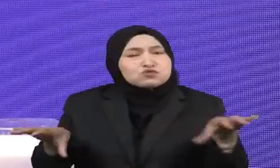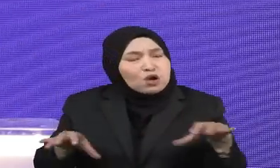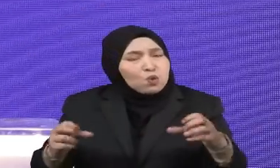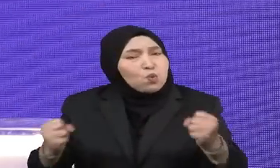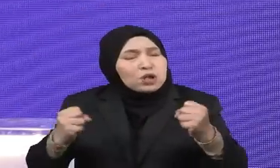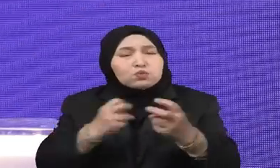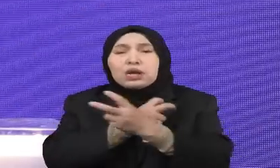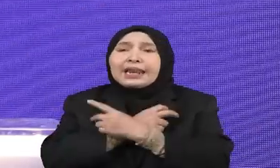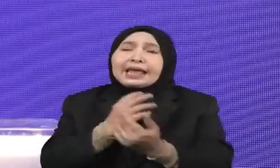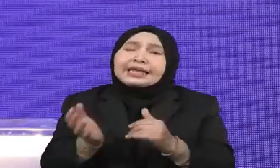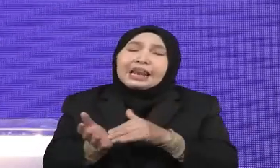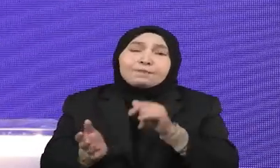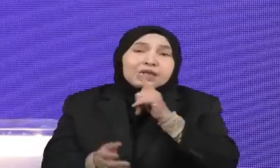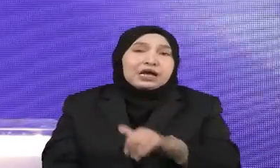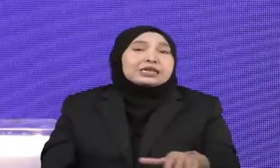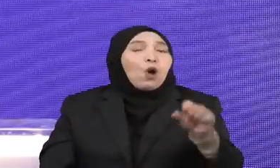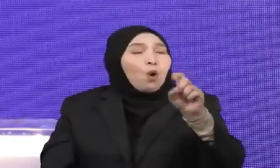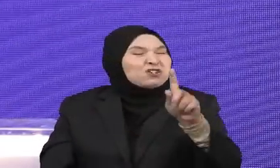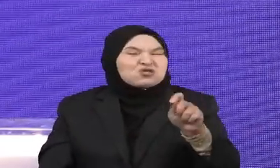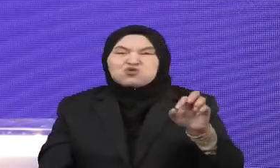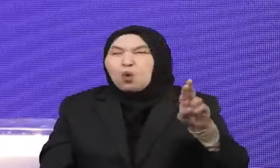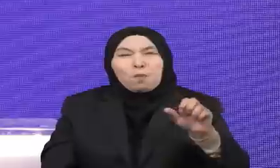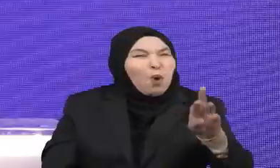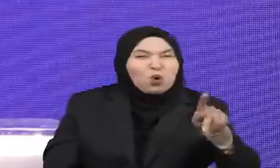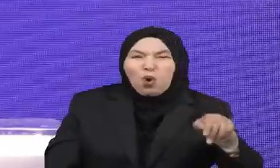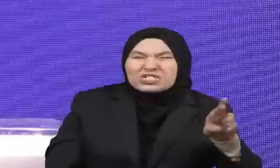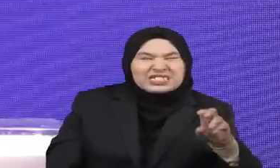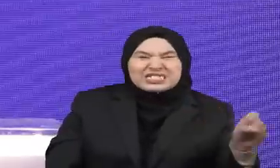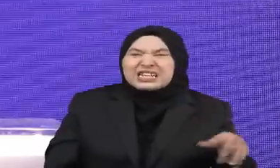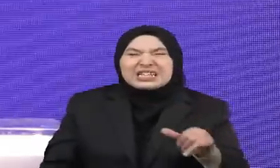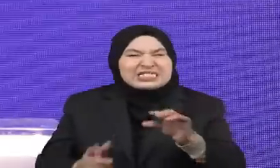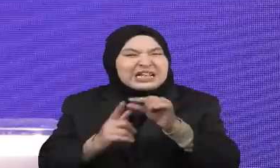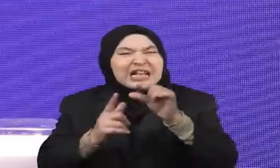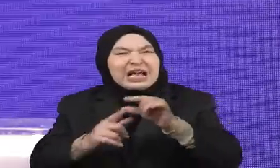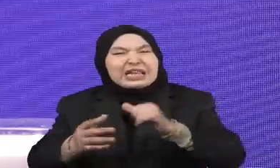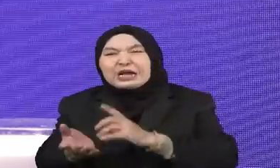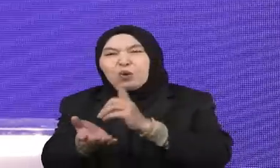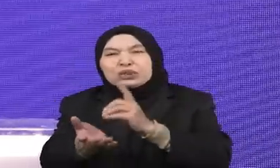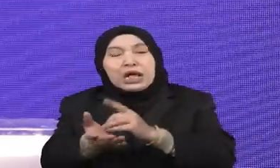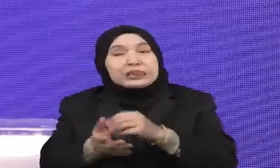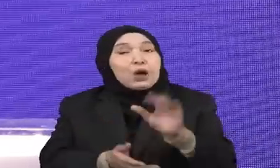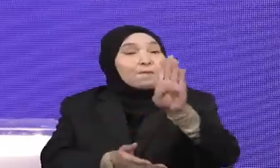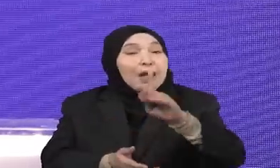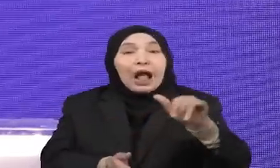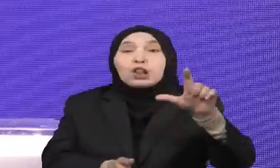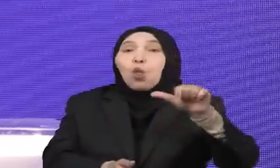gitu betul sebagainya istilah dalam eee kedokteran ataupun